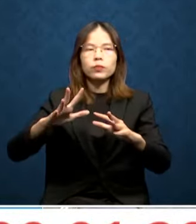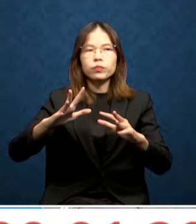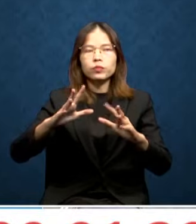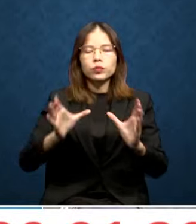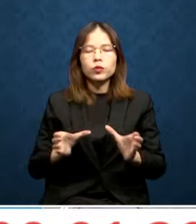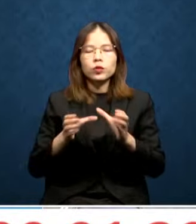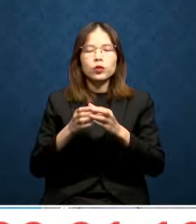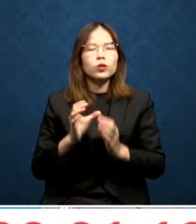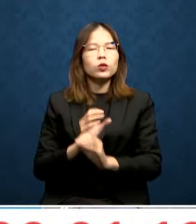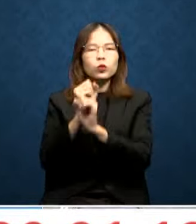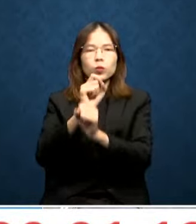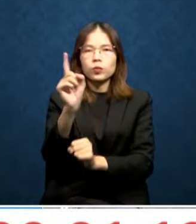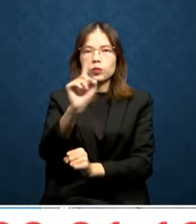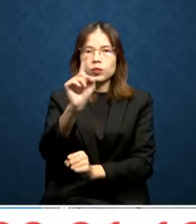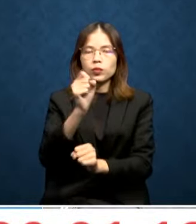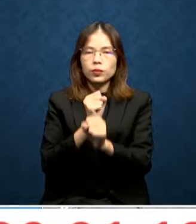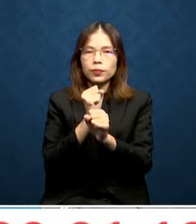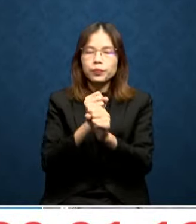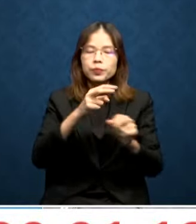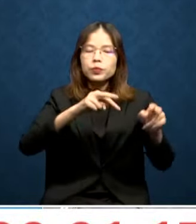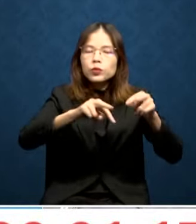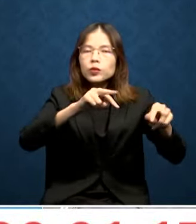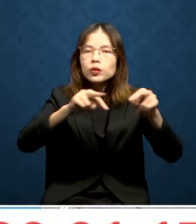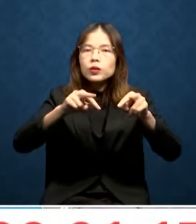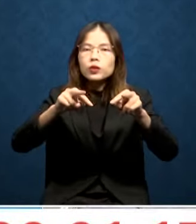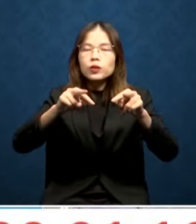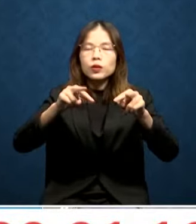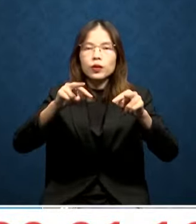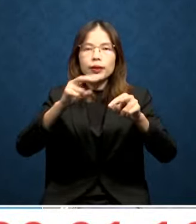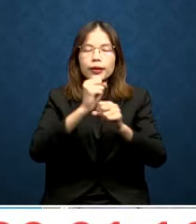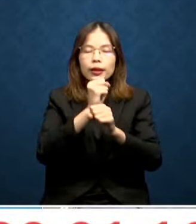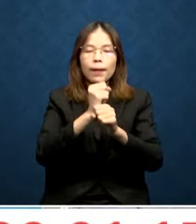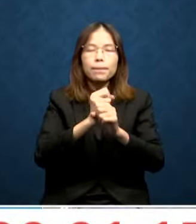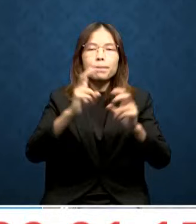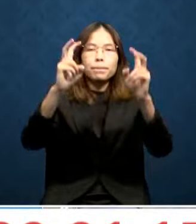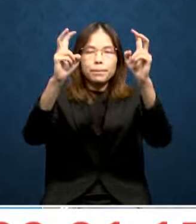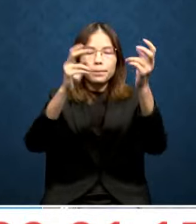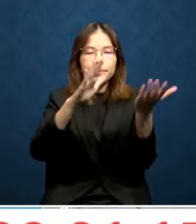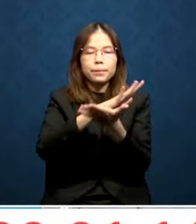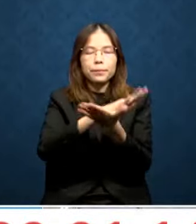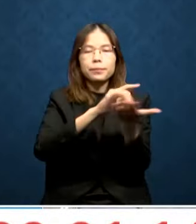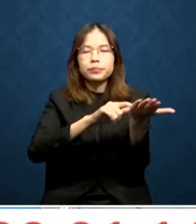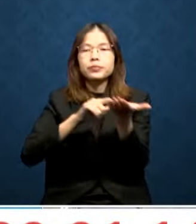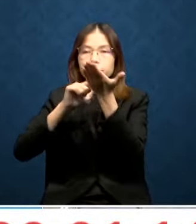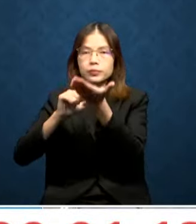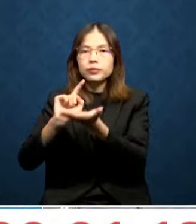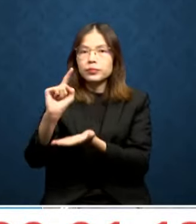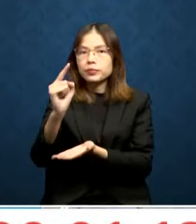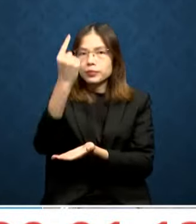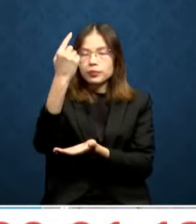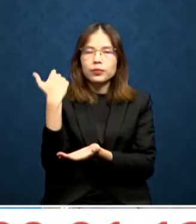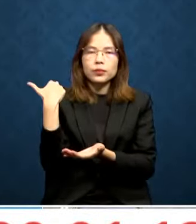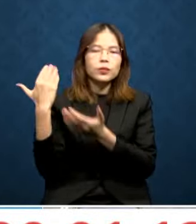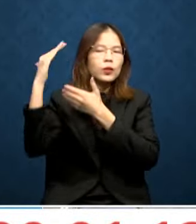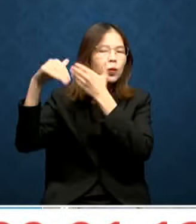สรุปว่าให้ไปดำเนินการตรวจสอบและก็ทำเรื่องยื่นขึ้นมาใหม่ท่านคิดดูนะครับผ่านมาแล้ว 9ปี